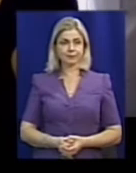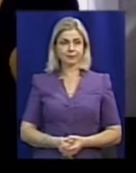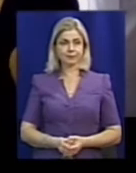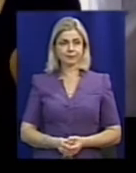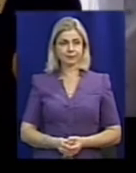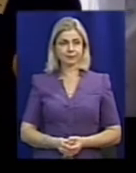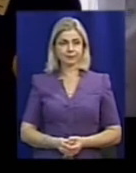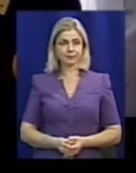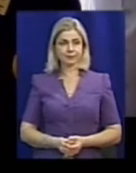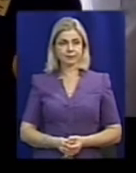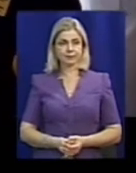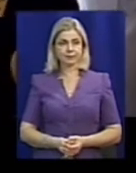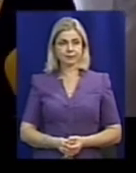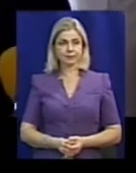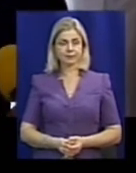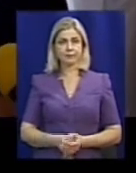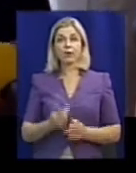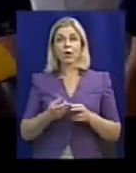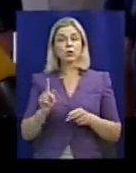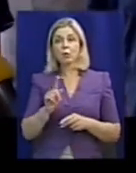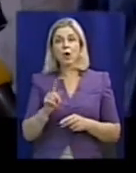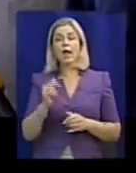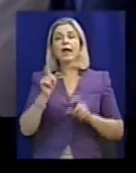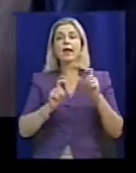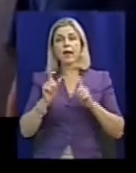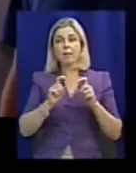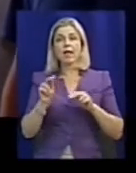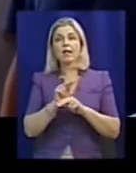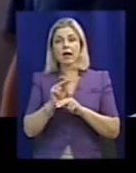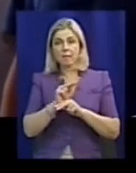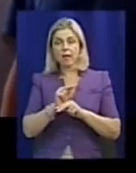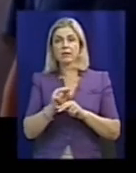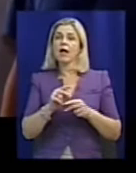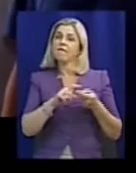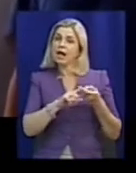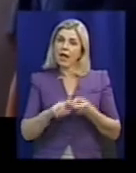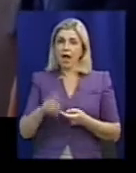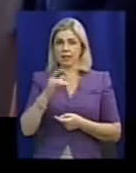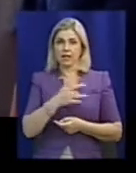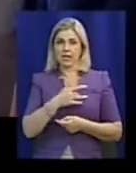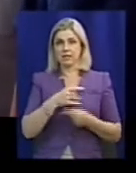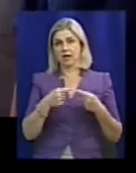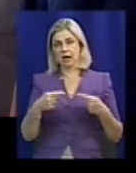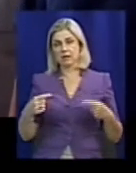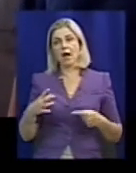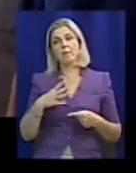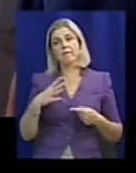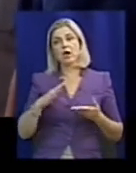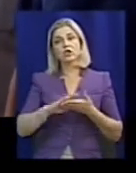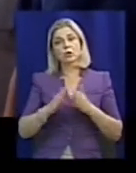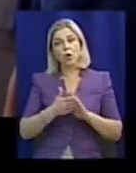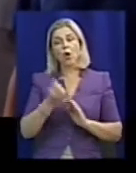повністю зрозуміти, що з серцем дитини. Тому що хіміотерапія позначається на серці по-різному. Інколи виникають ситуації,